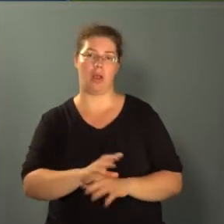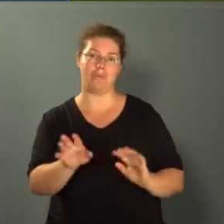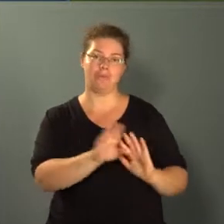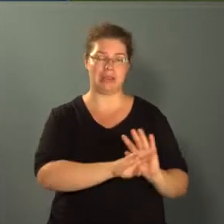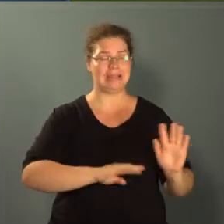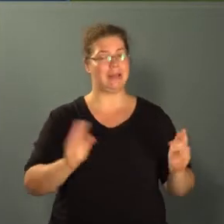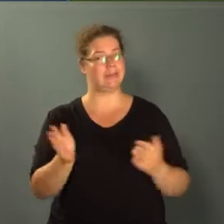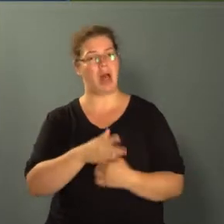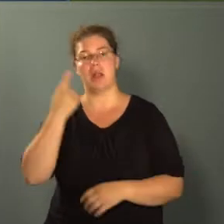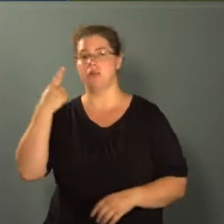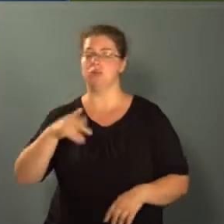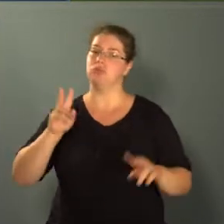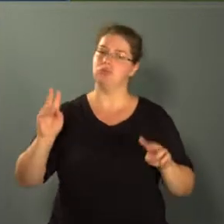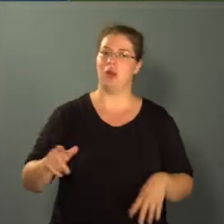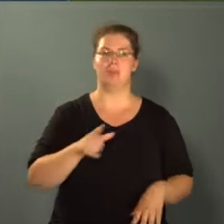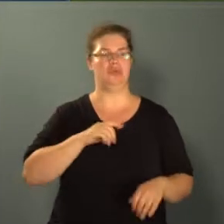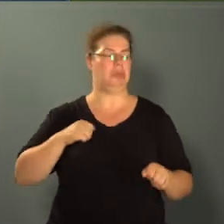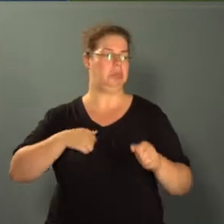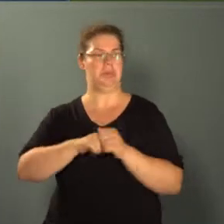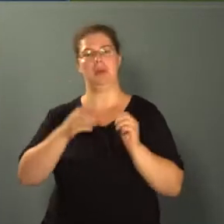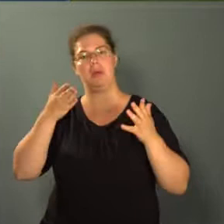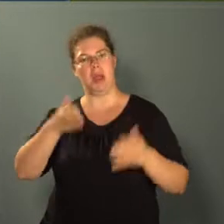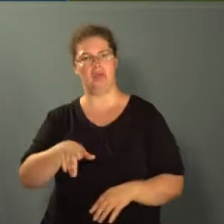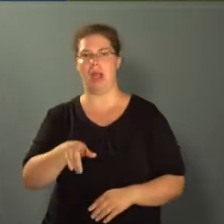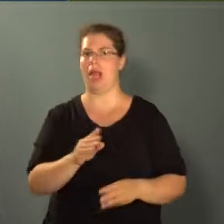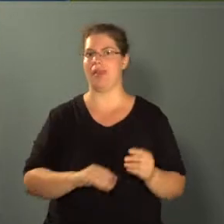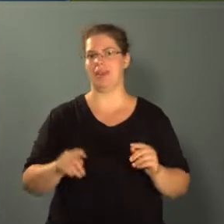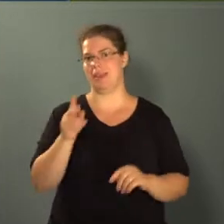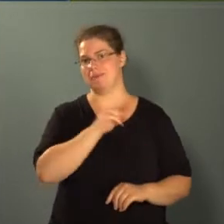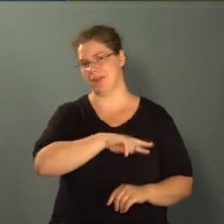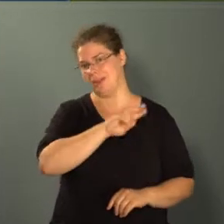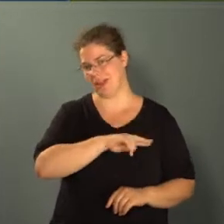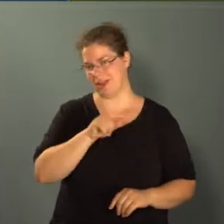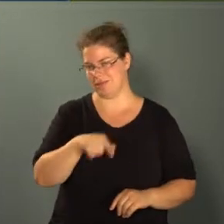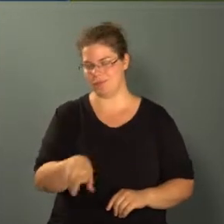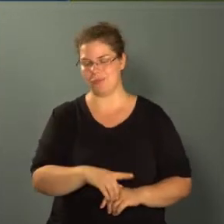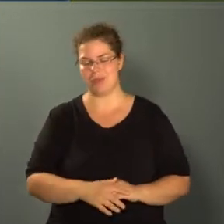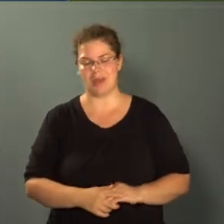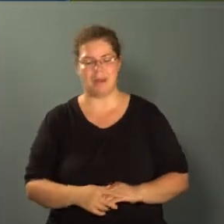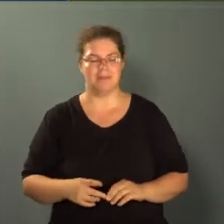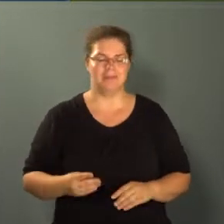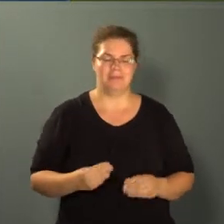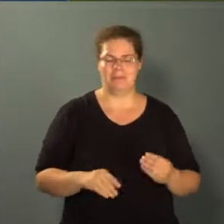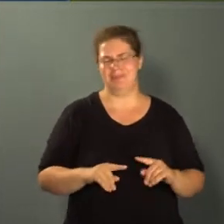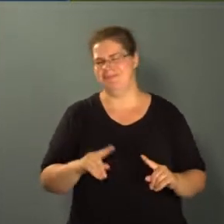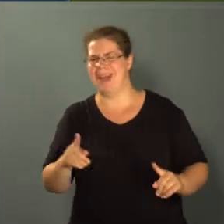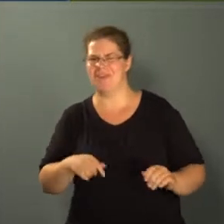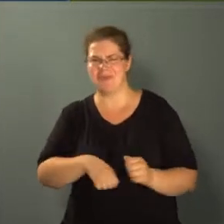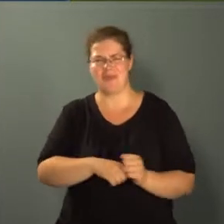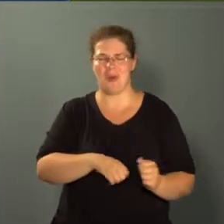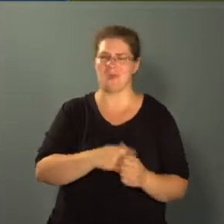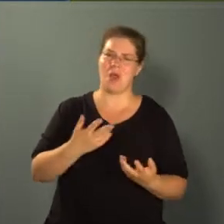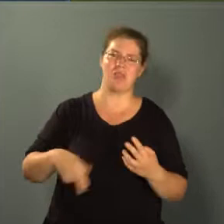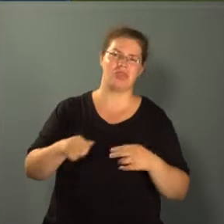feltételek mellett tudnak játszani, hogy tényleg csak a labdarúgásra kell, hogy koncentráljanak, ezért irigykedjük őket természetesen. Már más a futball is, sokkal